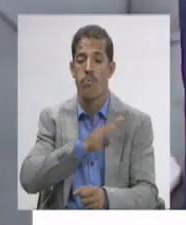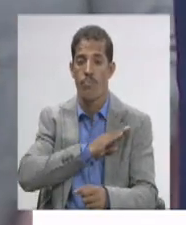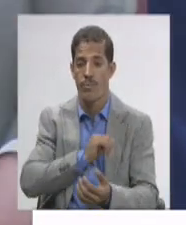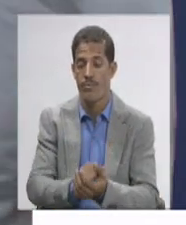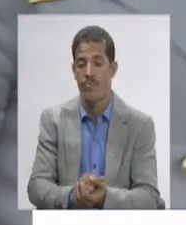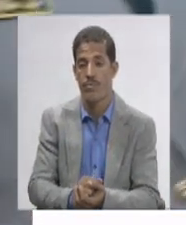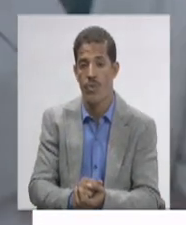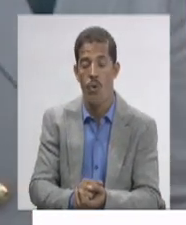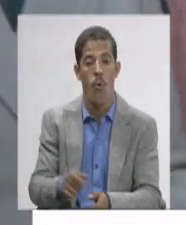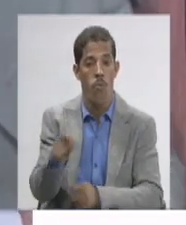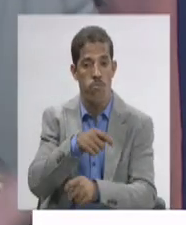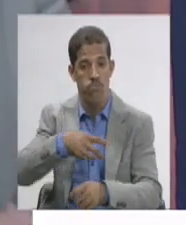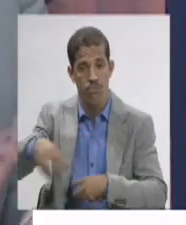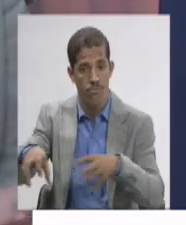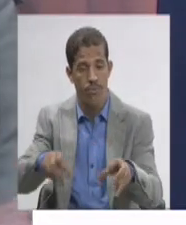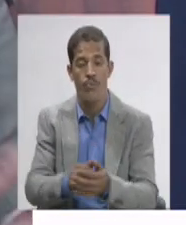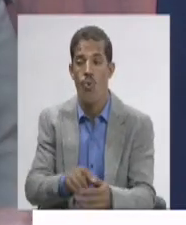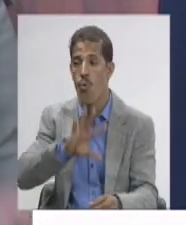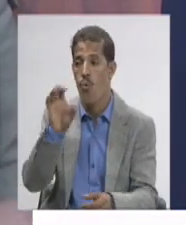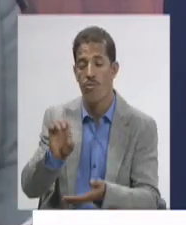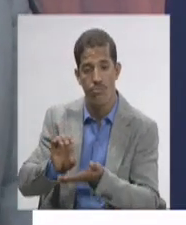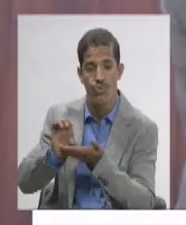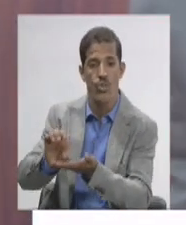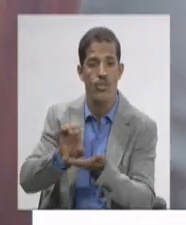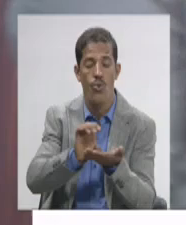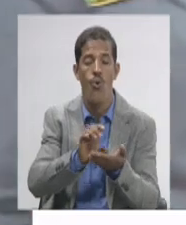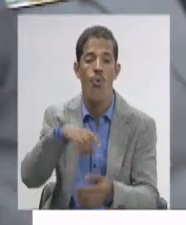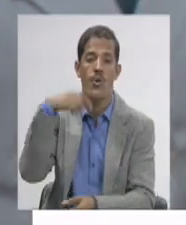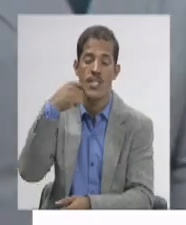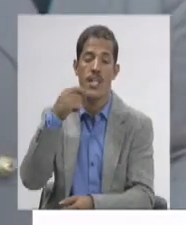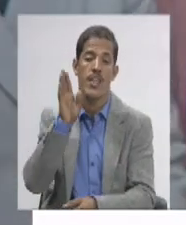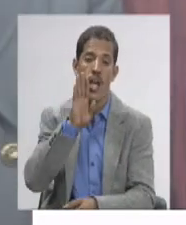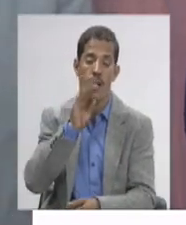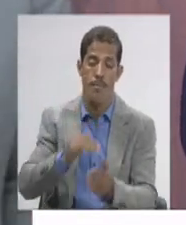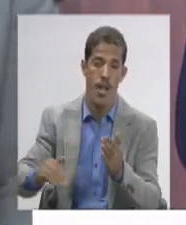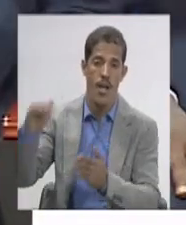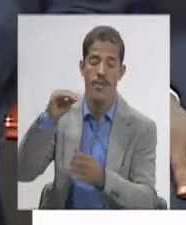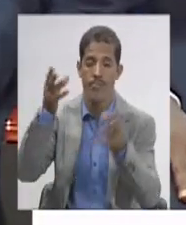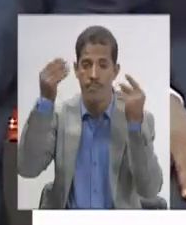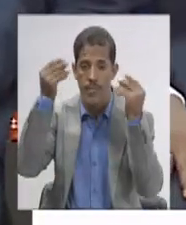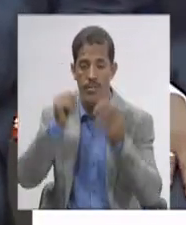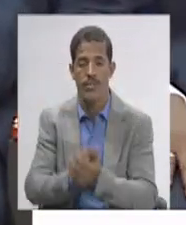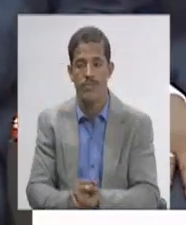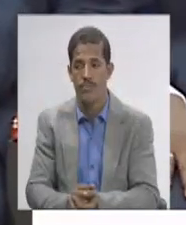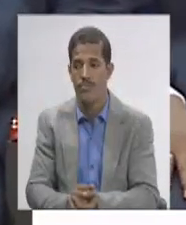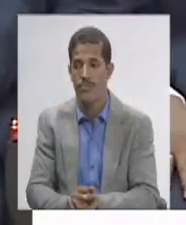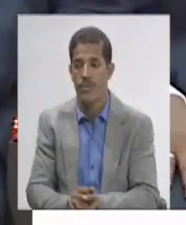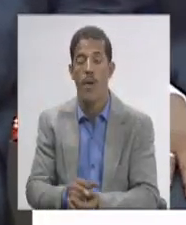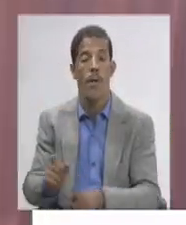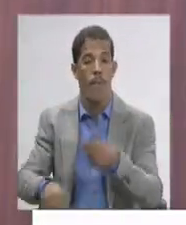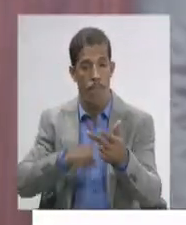بحوث مميزه كرم اصحابها من قبل وزير التعليم العالي والبحث العلمي لياتي الدور على